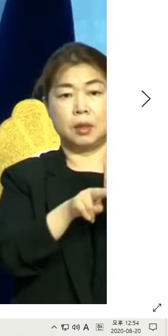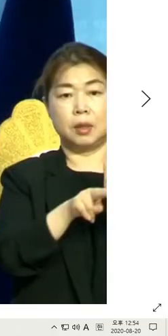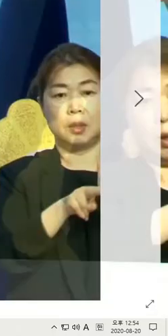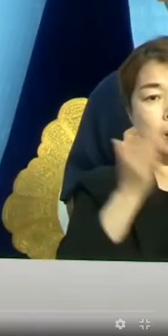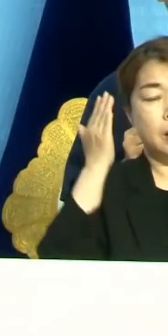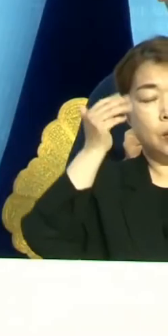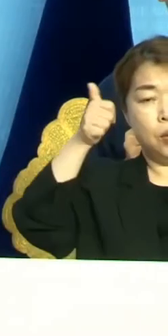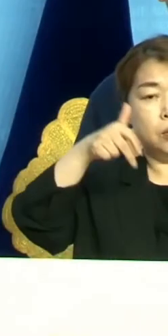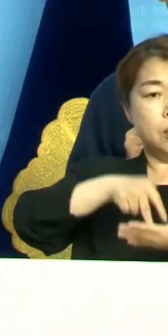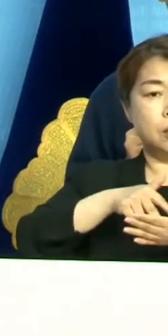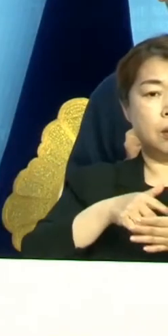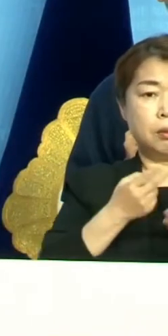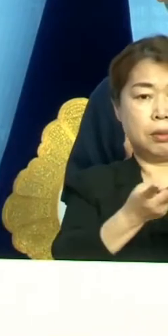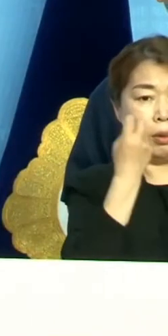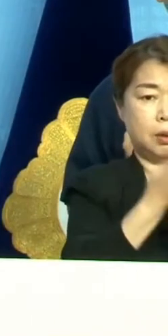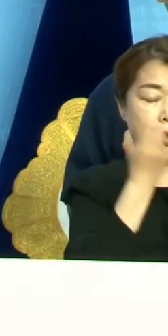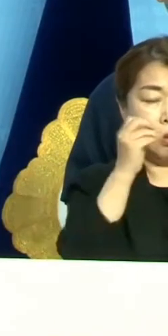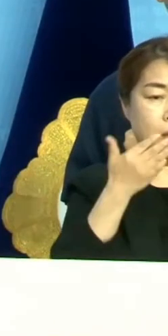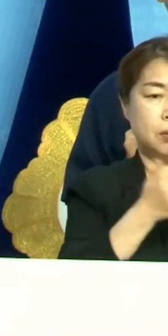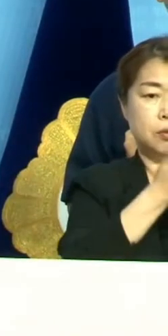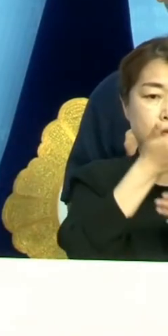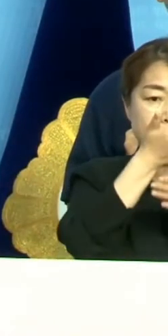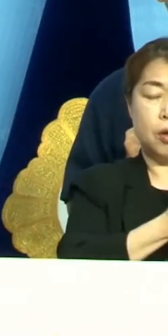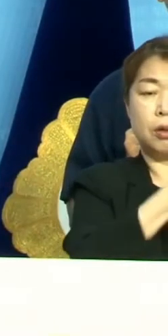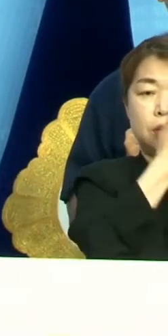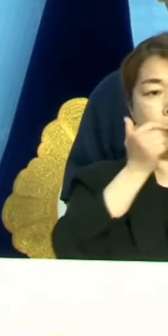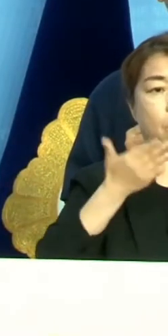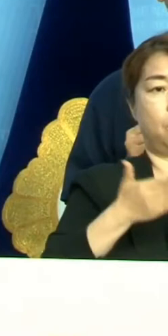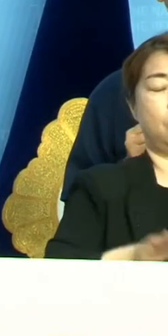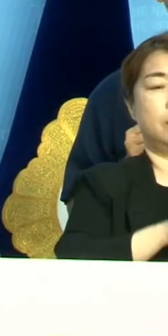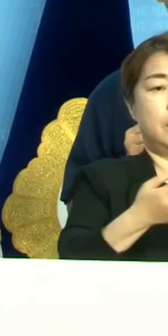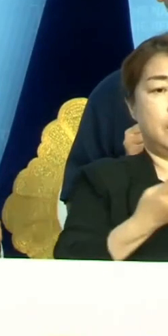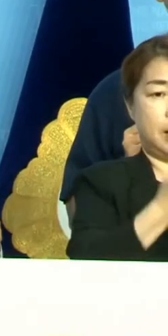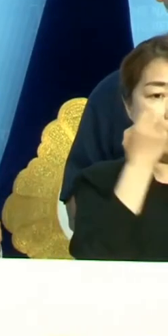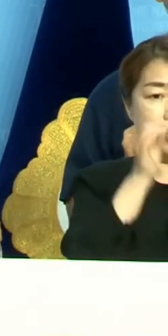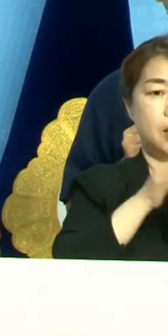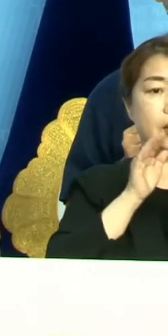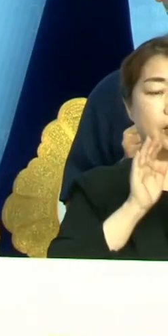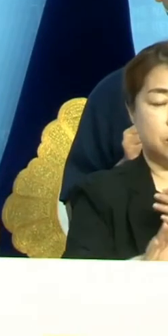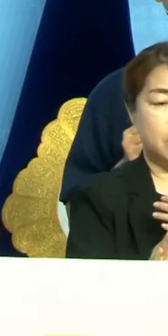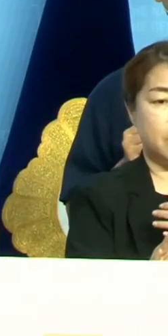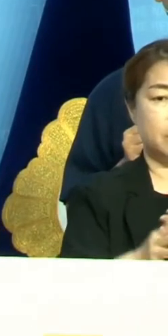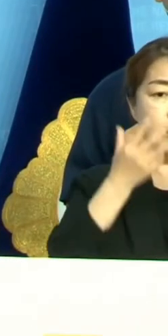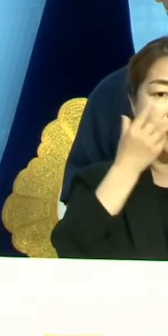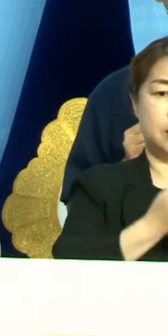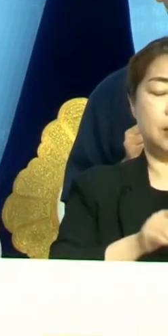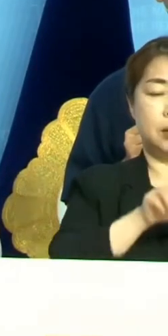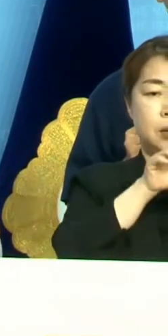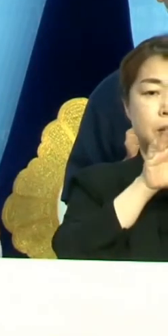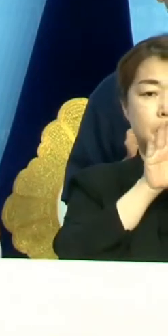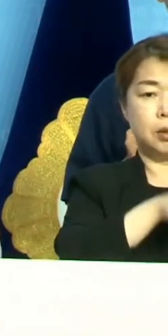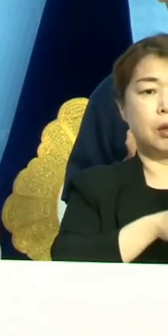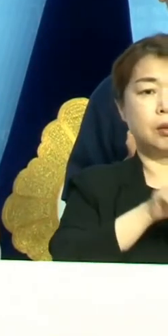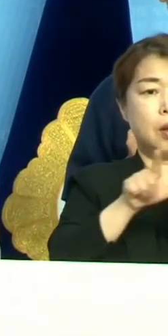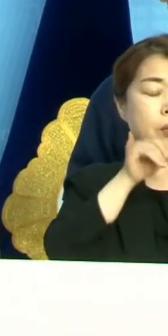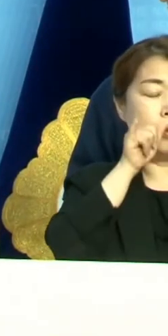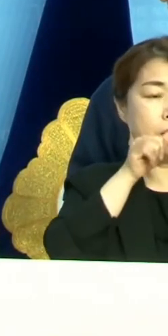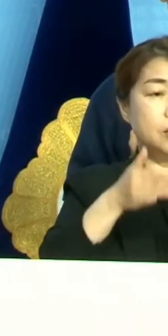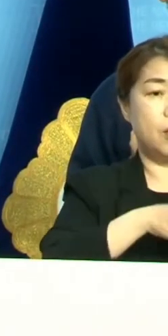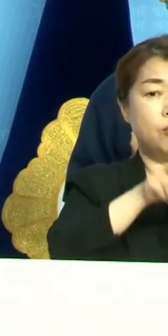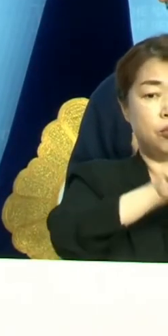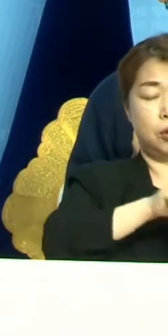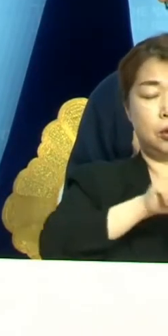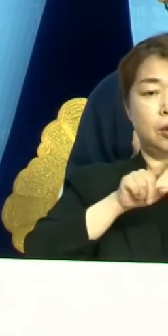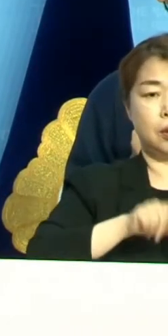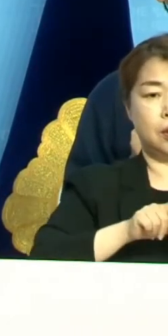탁 대통령이 탄핵 된 주요 근거가 되었으며 우리는 탄핵 이후의 시대를 살고 있습니다 그렇기에 이 문제에 대해